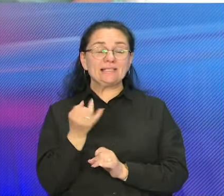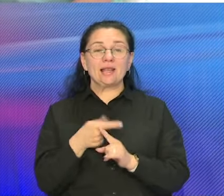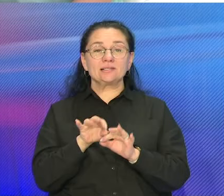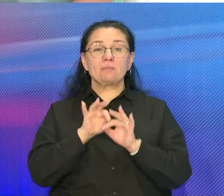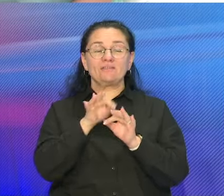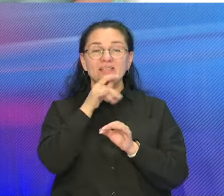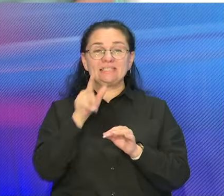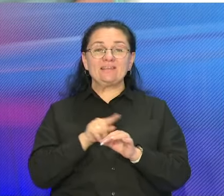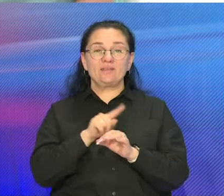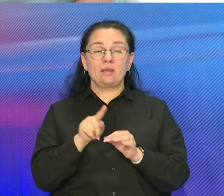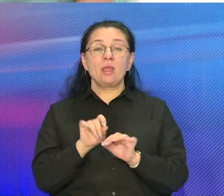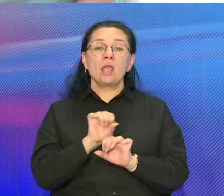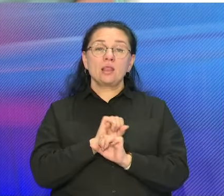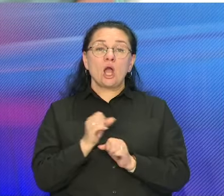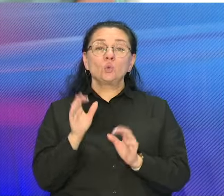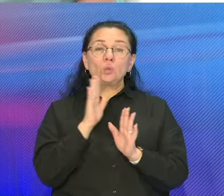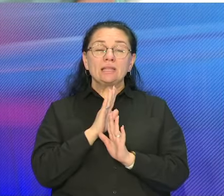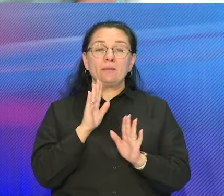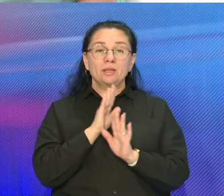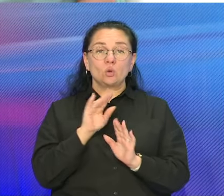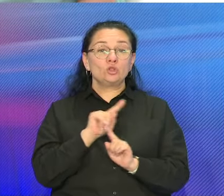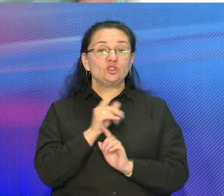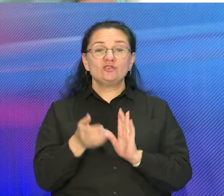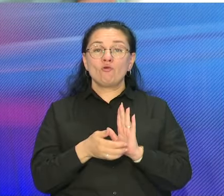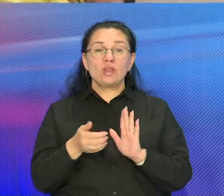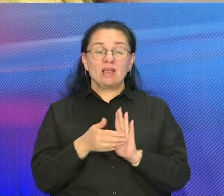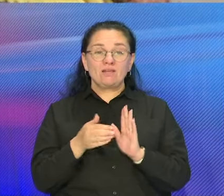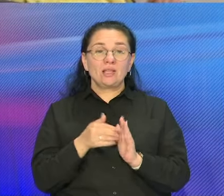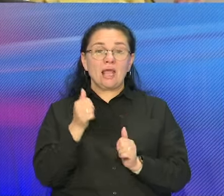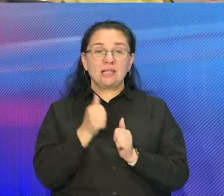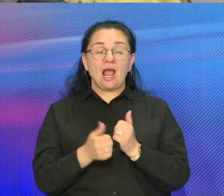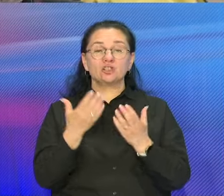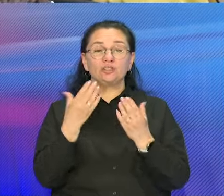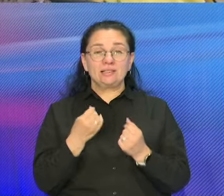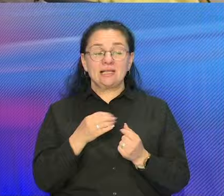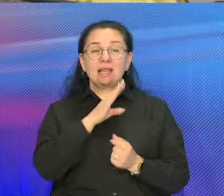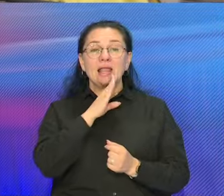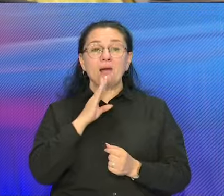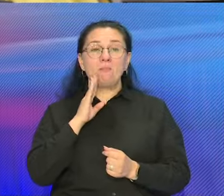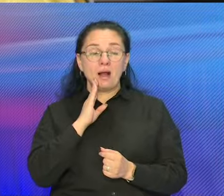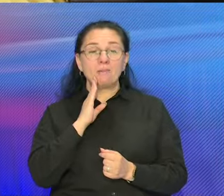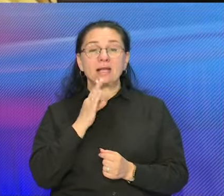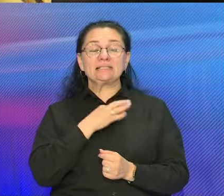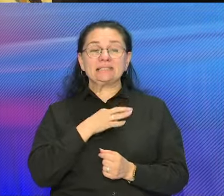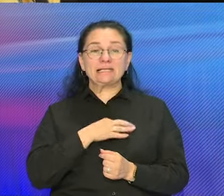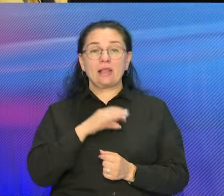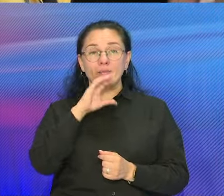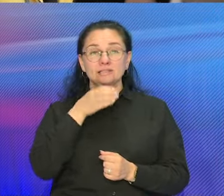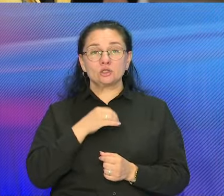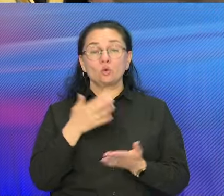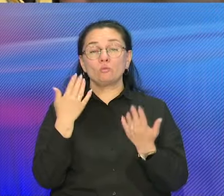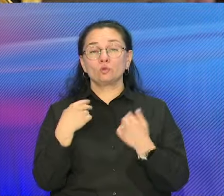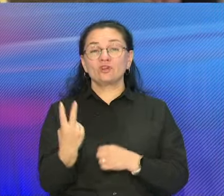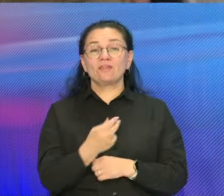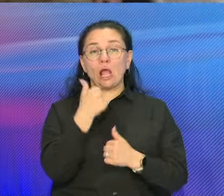порефлексовать на природе, чаго вельми не хапаю по усадённым метусні Мама Инна с сыном Елисеем Сослонима уже другий